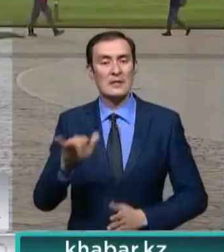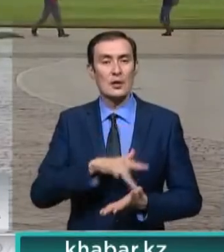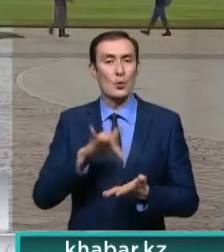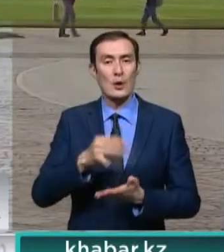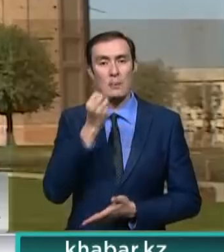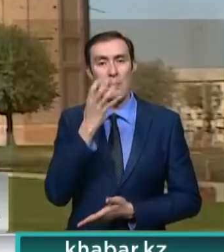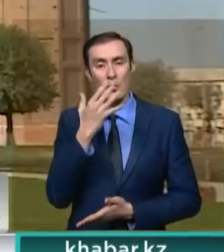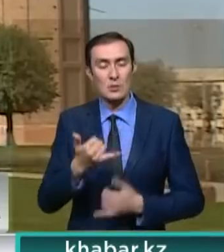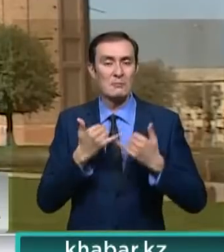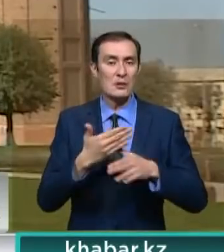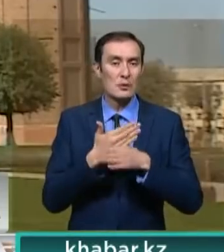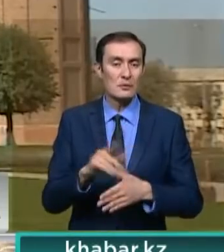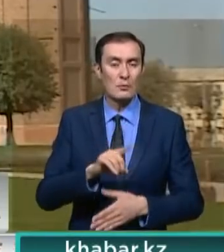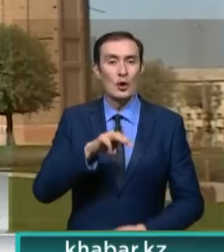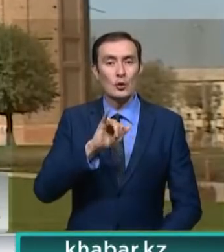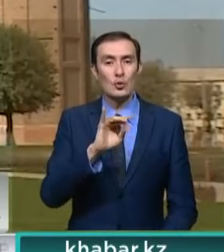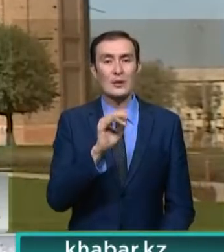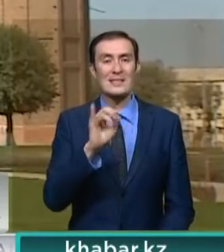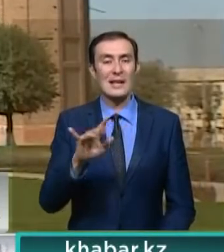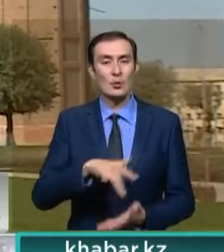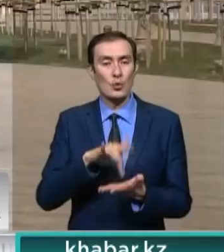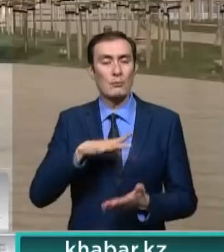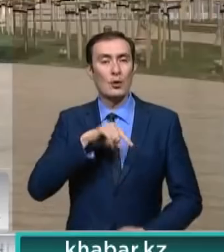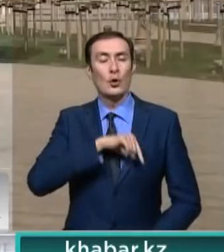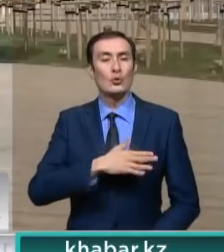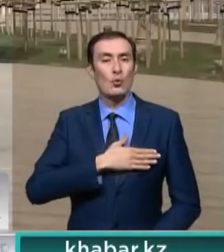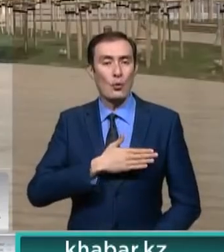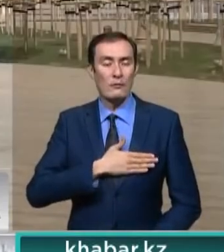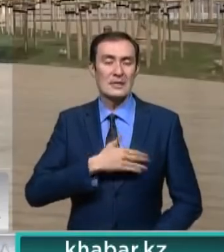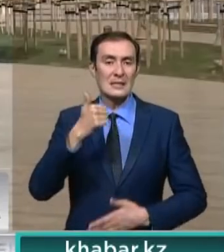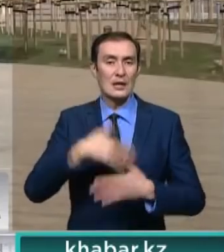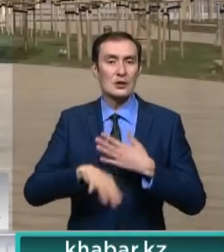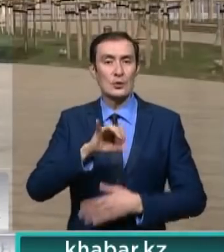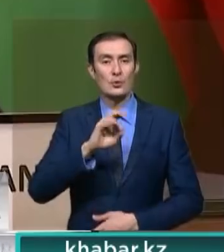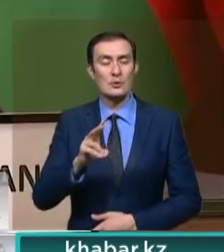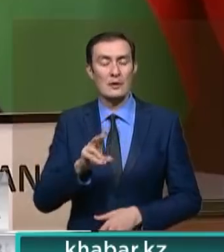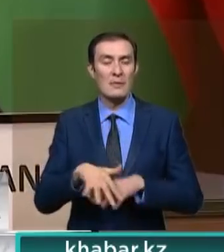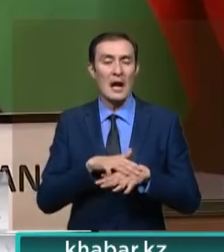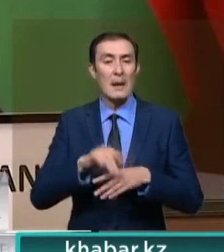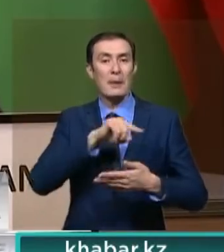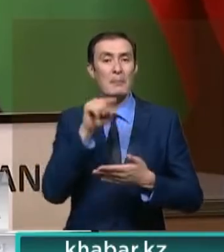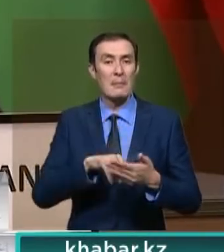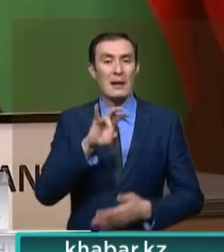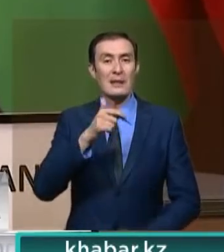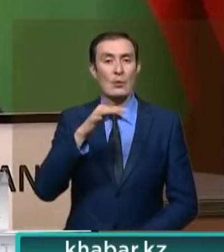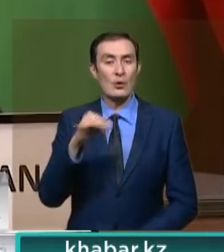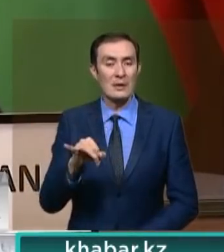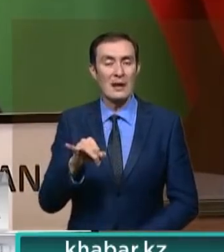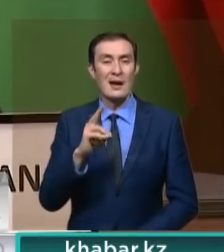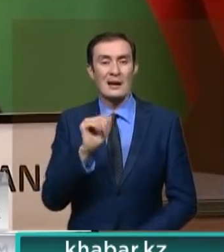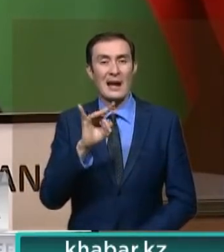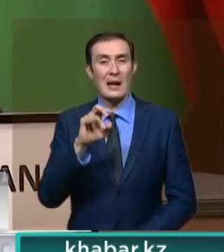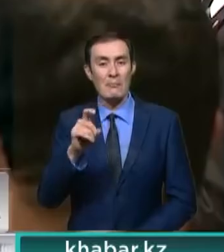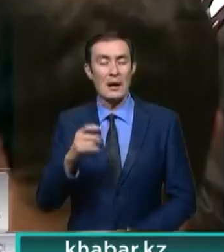также способствовал тому, чтобы Туркестан стал духовной столицей тюркского мира. А проблема в Нагорном Карабахе нашла решение,